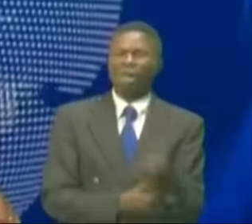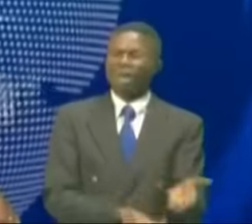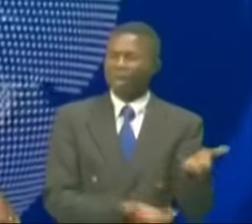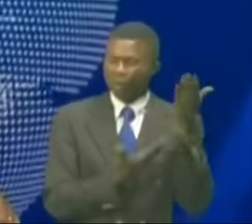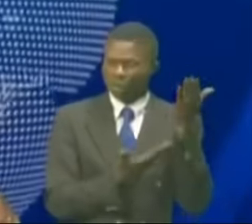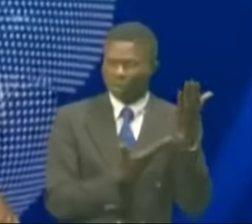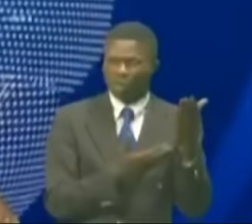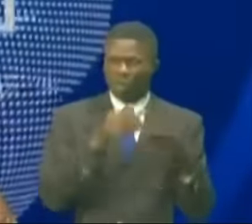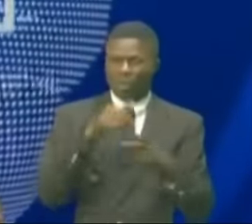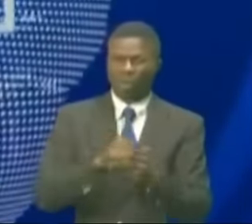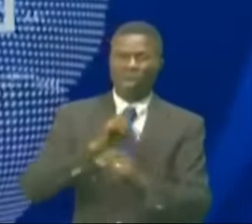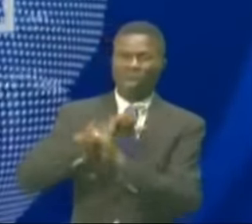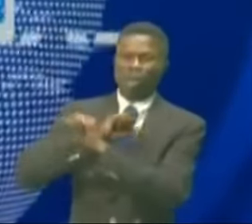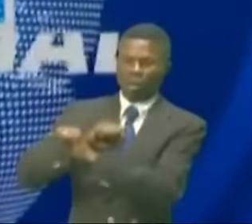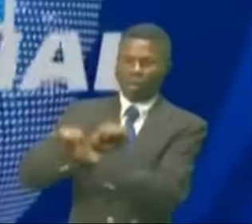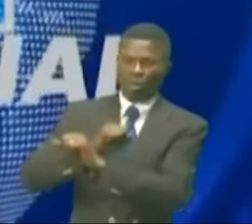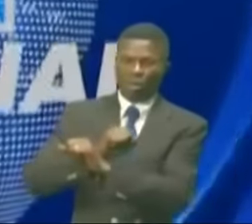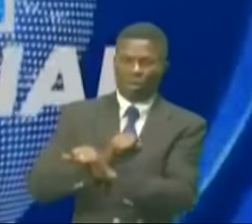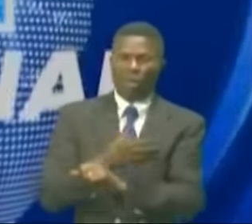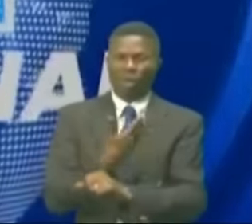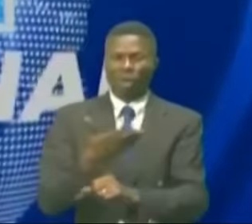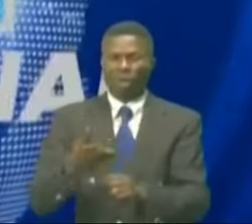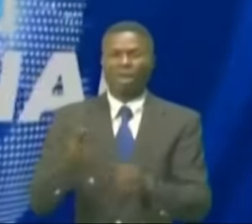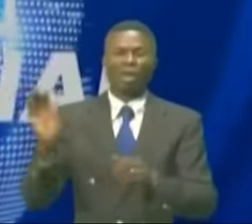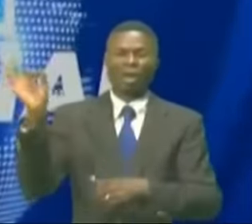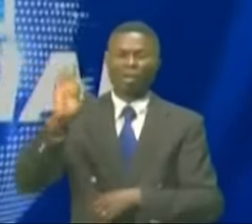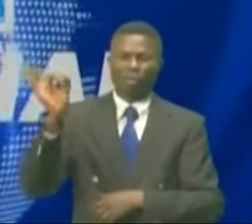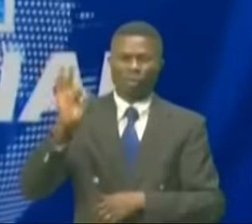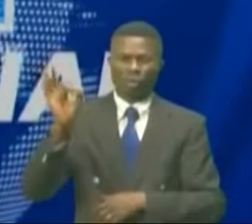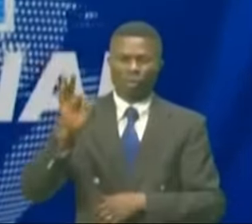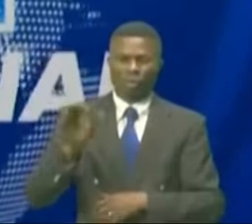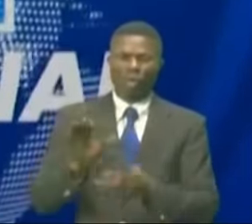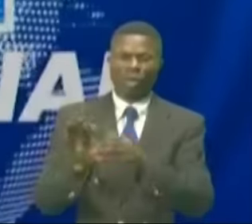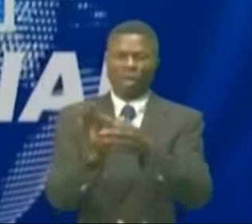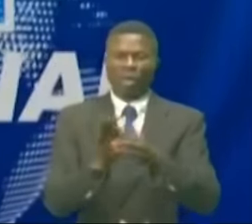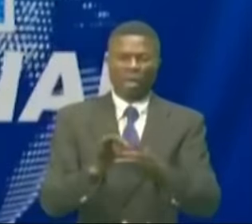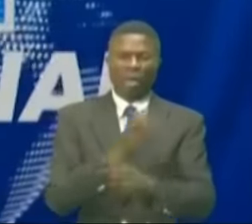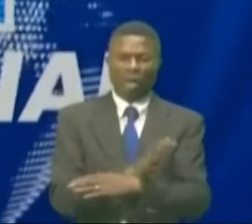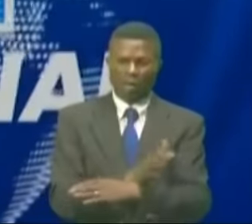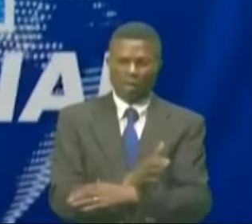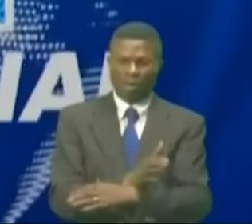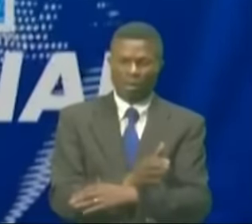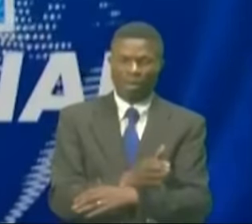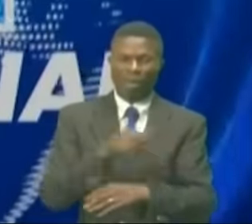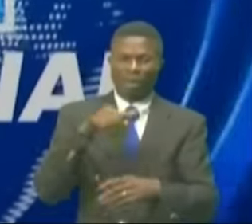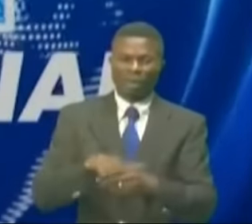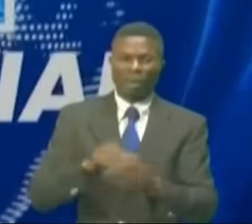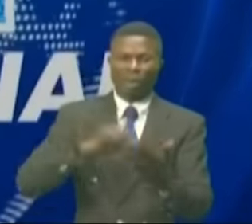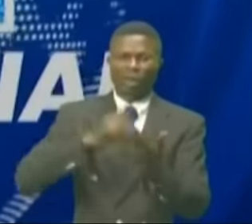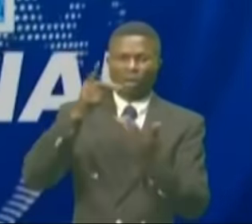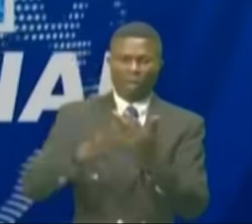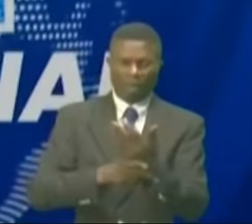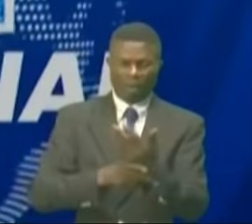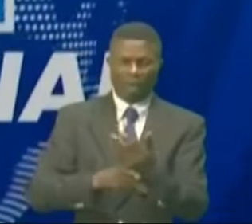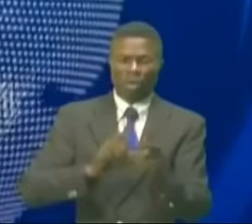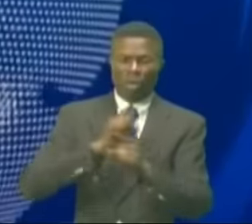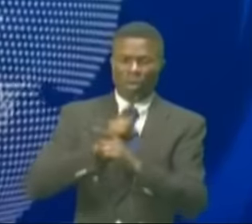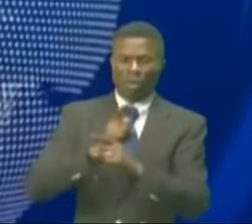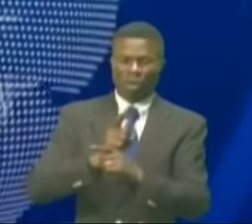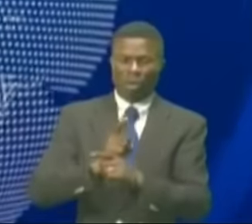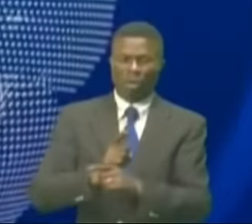essentiel dans la protection de la biodiversité. La coopération allemande, à travers son programme de maintien de